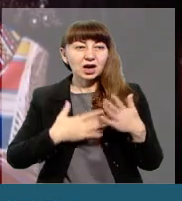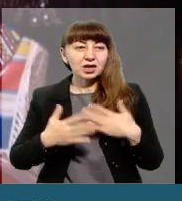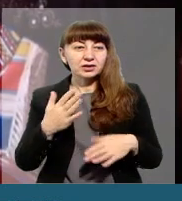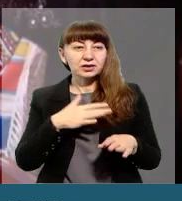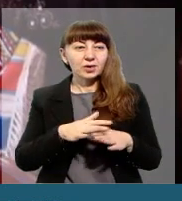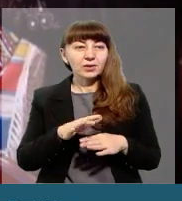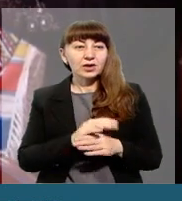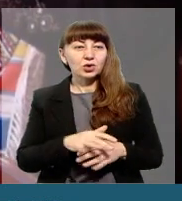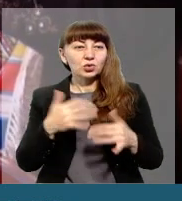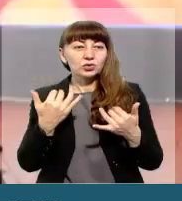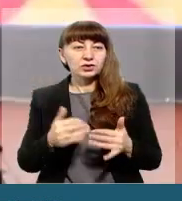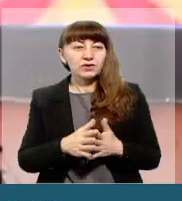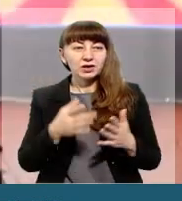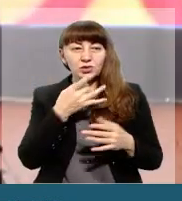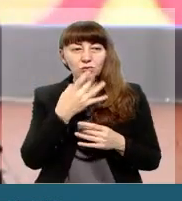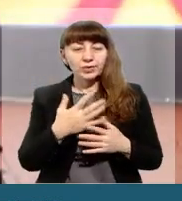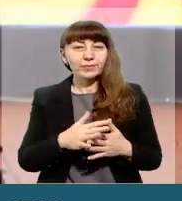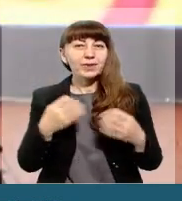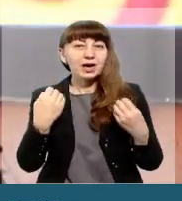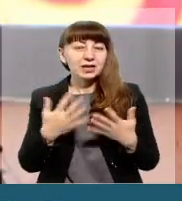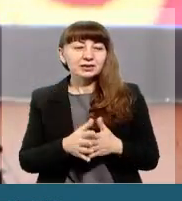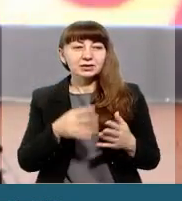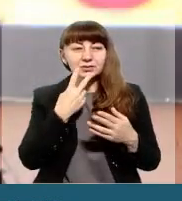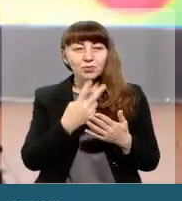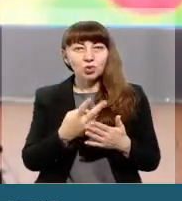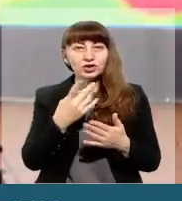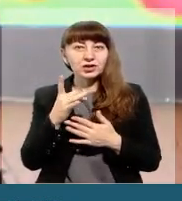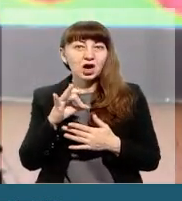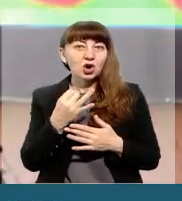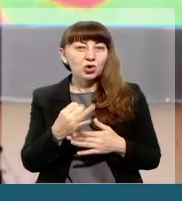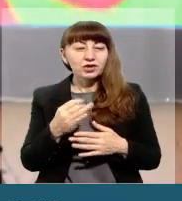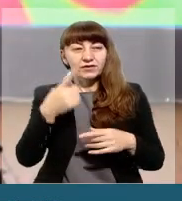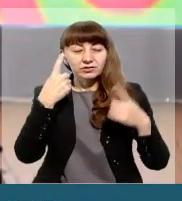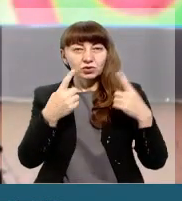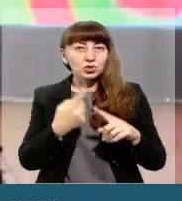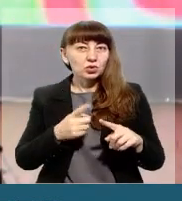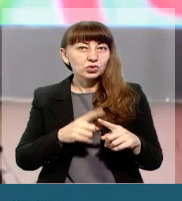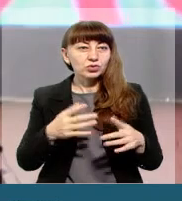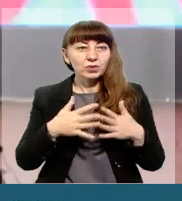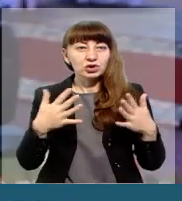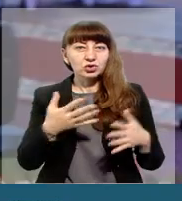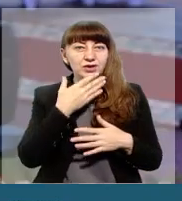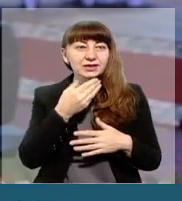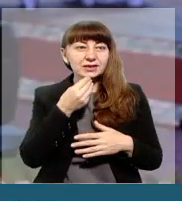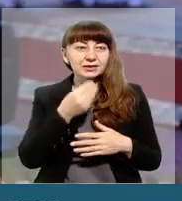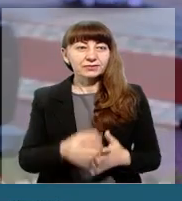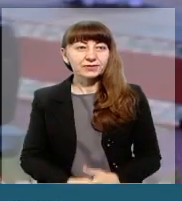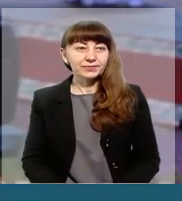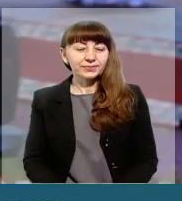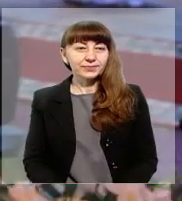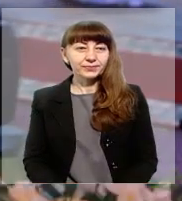незабываемыми впечатлениями любой праздник. Смотр народного творчества в этом году – один из самых масштабных и ярких.